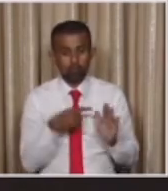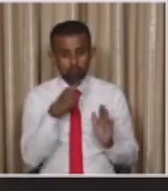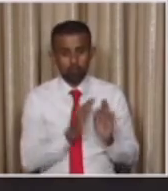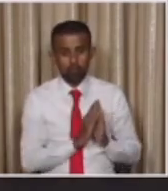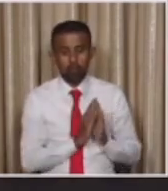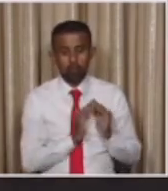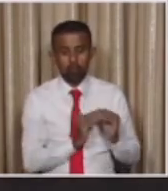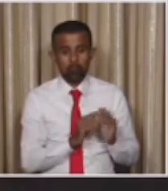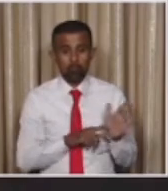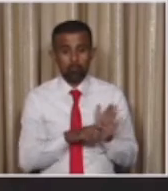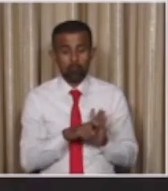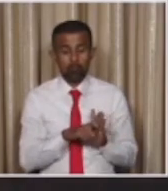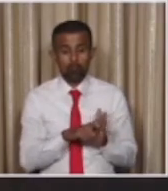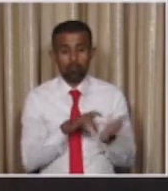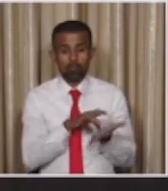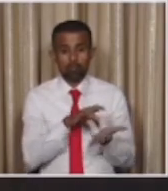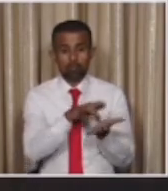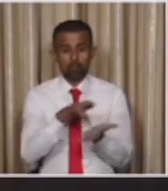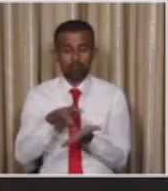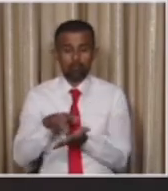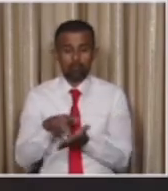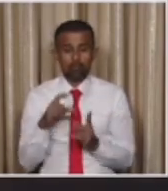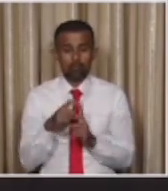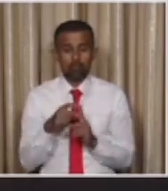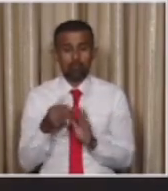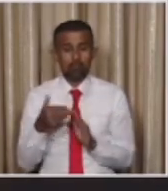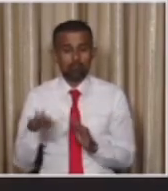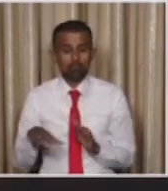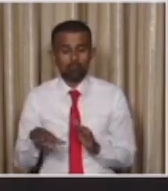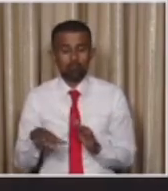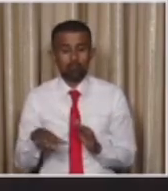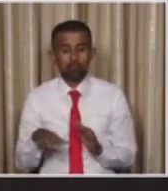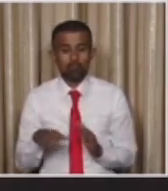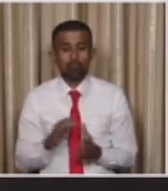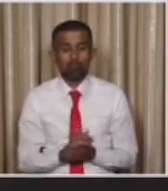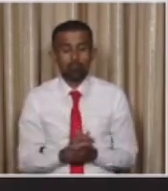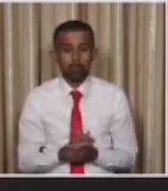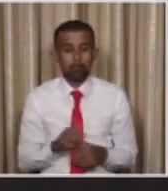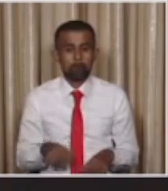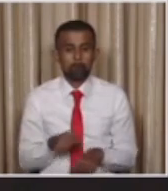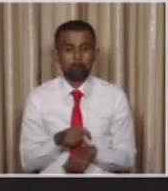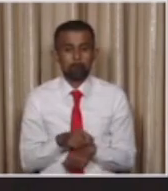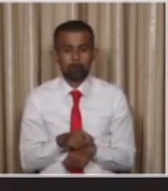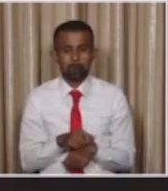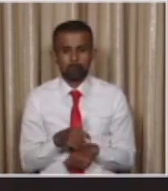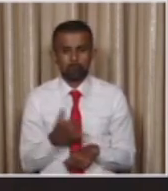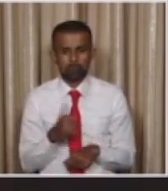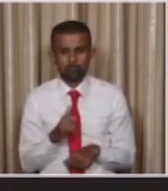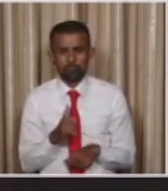වගේ ඓතිහාසික ස්ථාන, විශේෂයෙන්ම දිගාබොඩු දිස්ත්‍රික්කයේ බෞද්ධ ප්‍රබෝධිත ස්ථාන මේ වන විට යම්